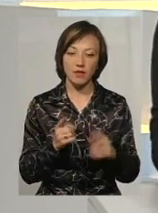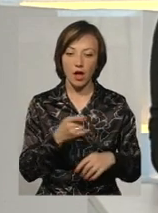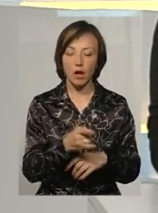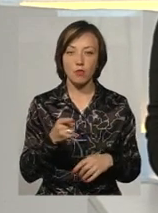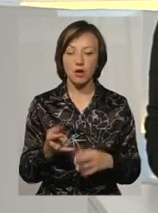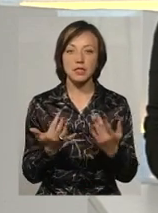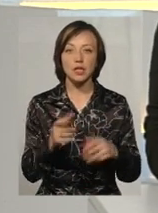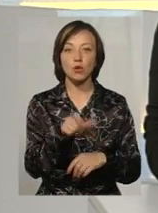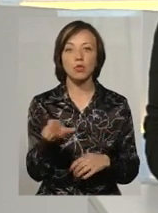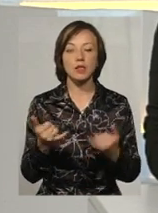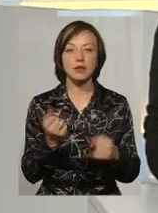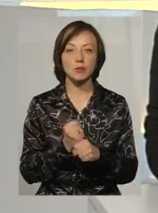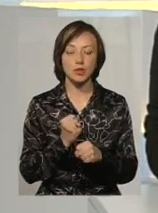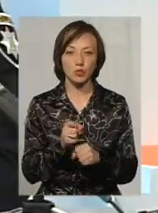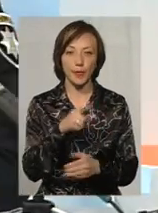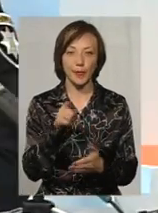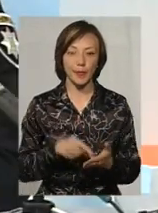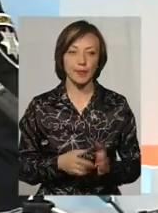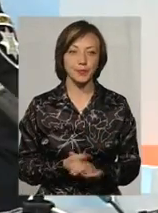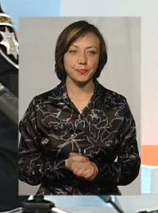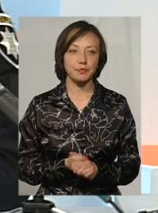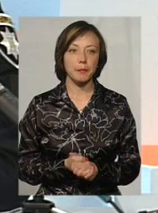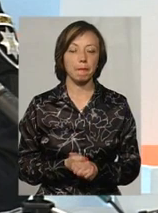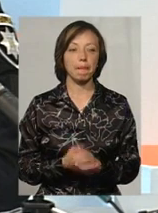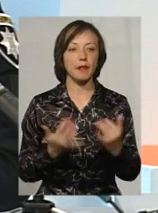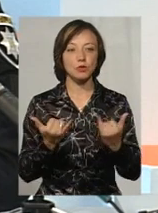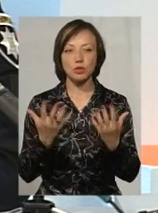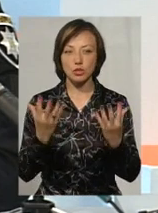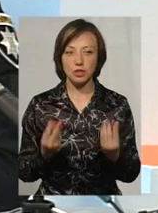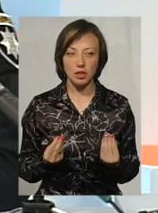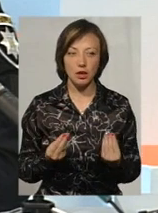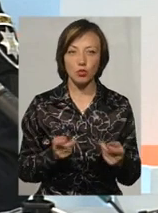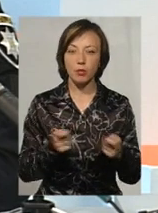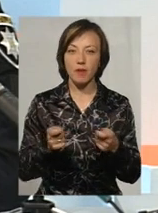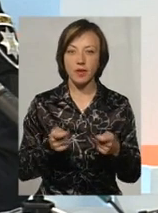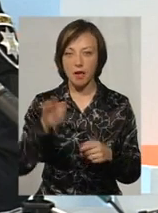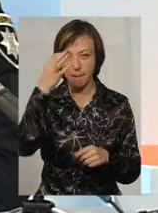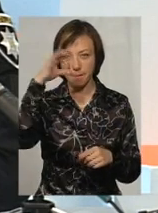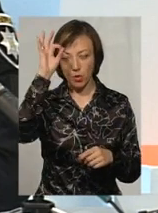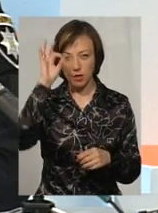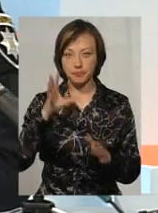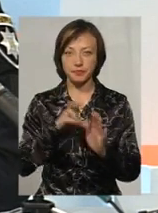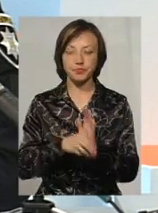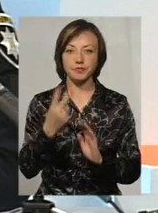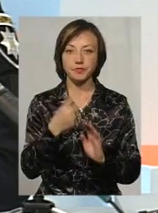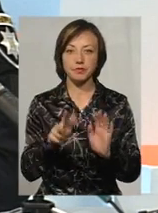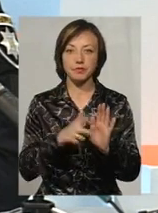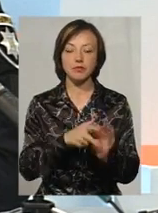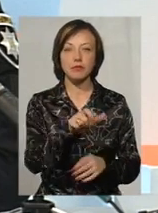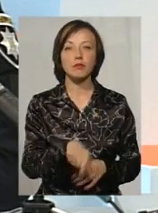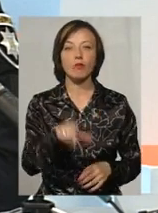Взагалі, скільки людей зараз працює? На сьогоднішній день з управління патрульної поліції у місті Хмельницькому задіяно в цілому 28